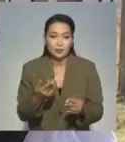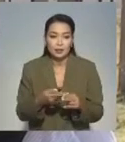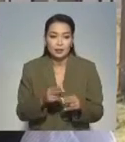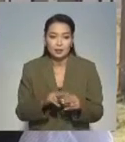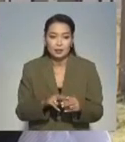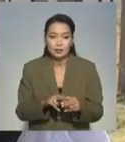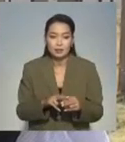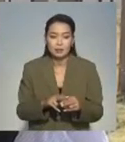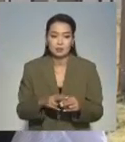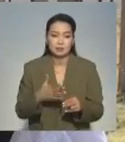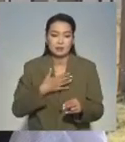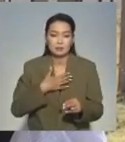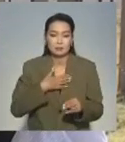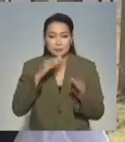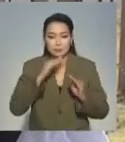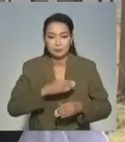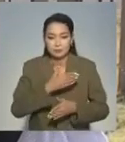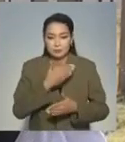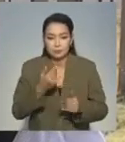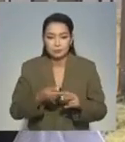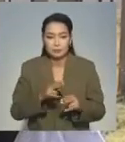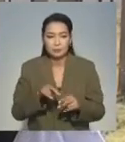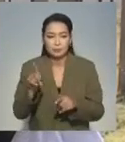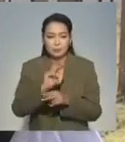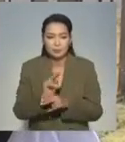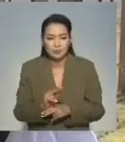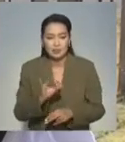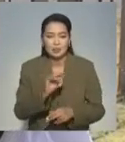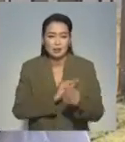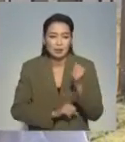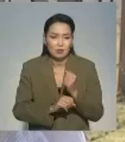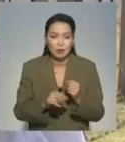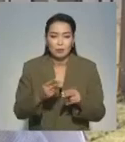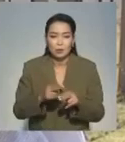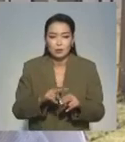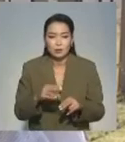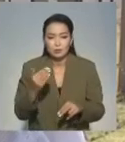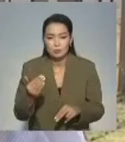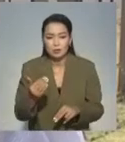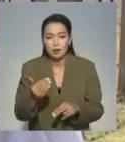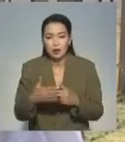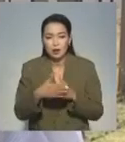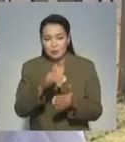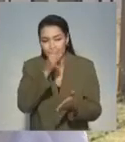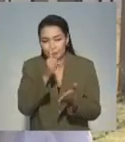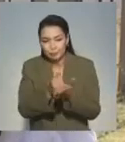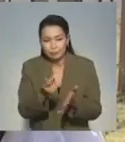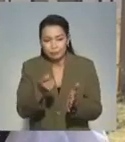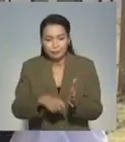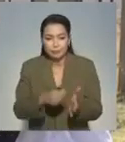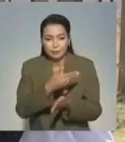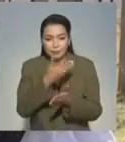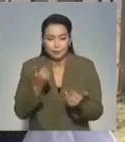тек қана біздің сақпозға емес. Мынау монтайтас бәрі жері кететін жоқ. Оны ашылмайтын